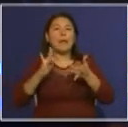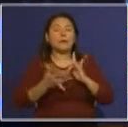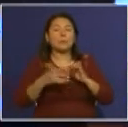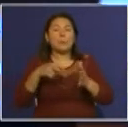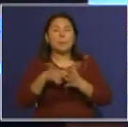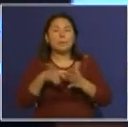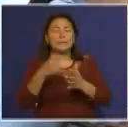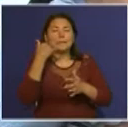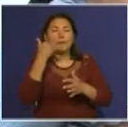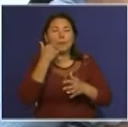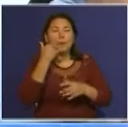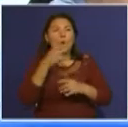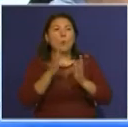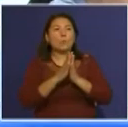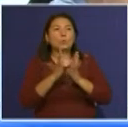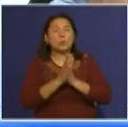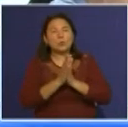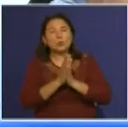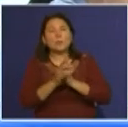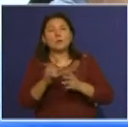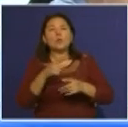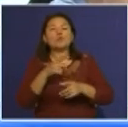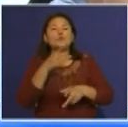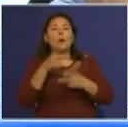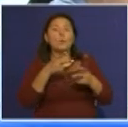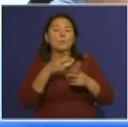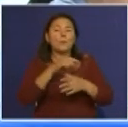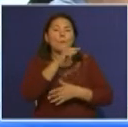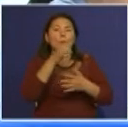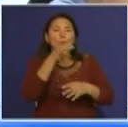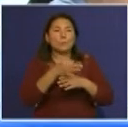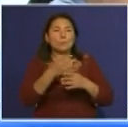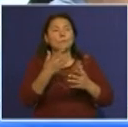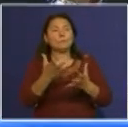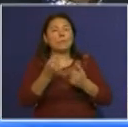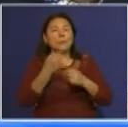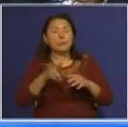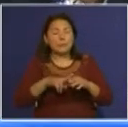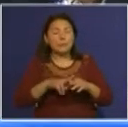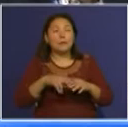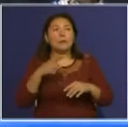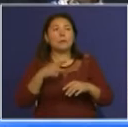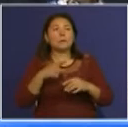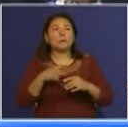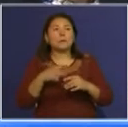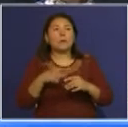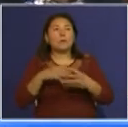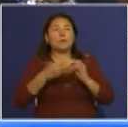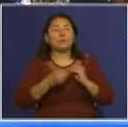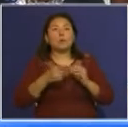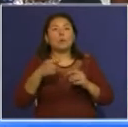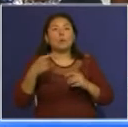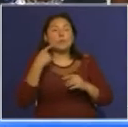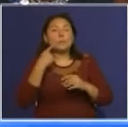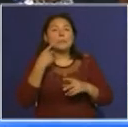поштамен және телефонмен келген өтініштерді қарап, жауабын берді. Сондай-ақ отырысқа арнайы келген екі тұрғынның шағымы тыңдалды. Өкілдердің